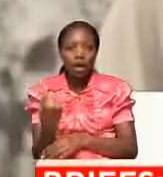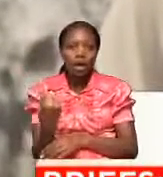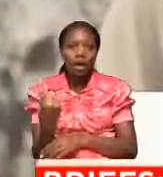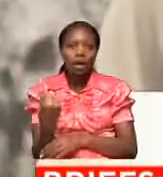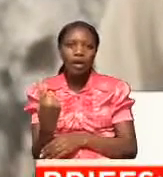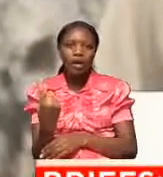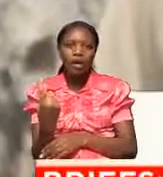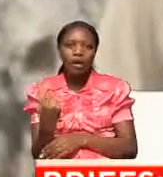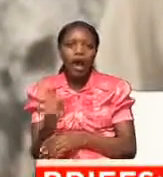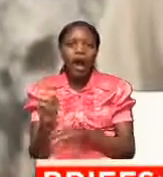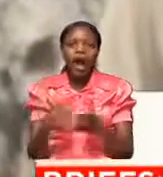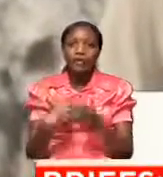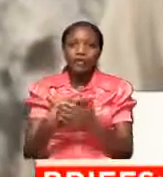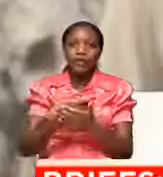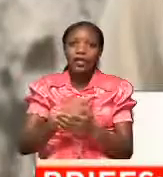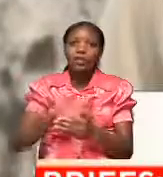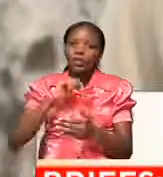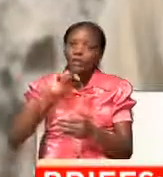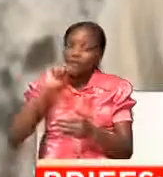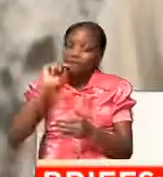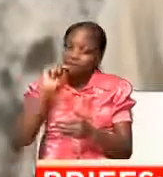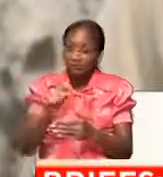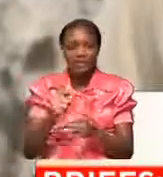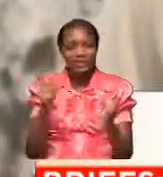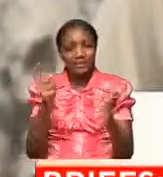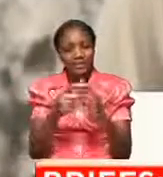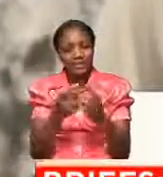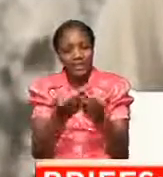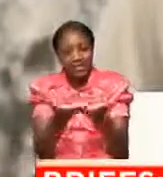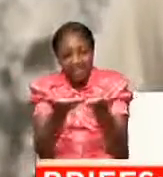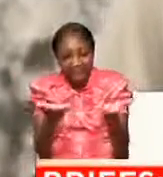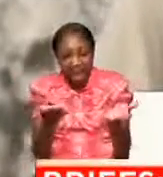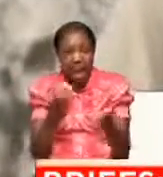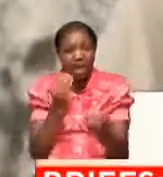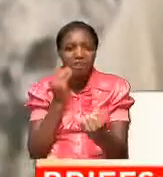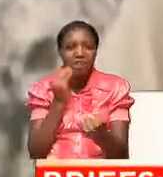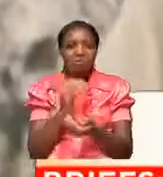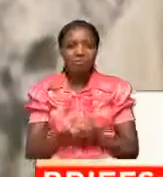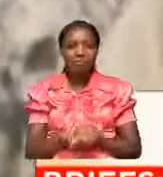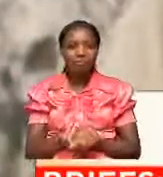na kuwalazimisha mfanye mass testing mkiwa pale ndani,